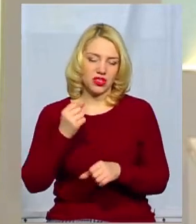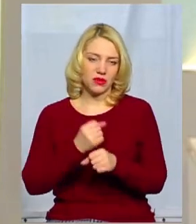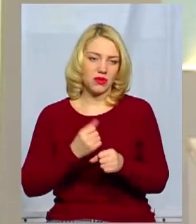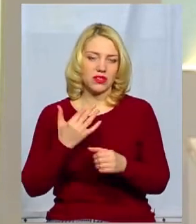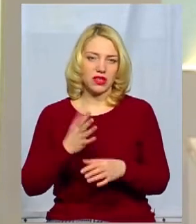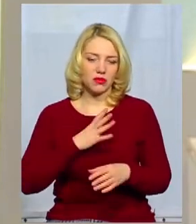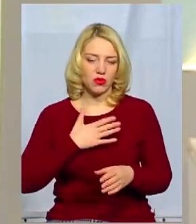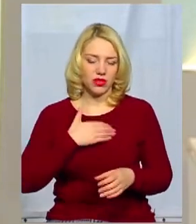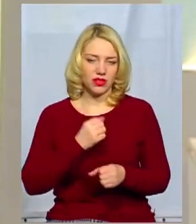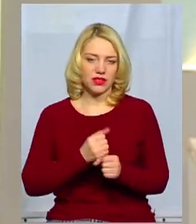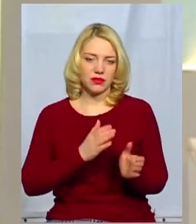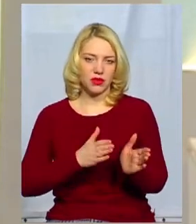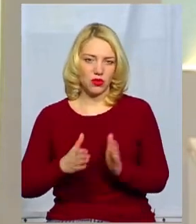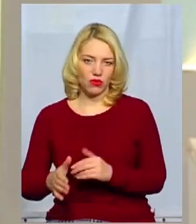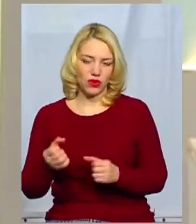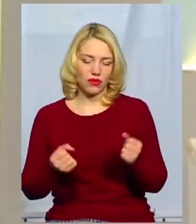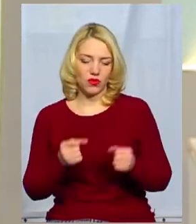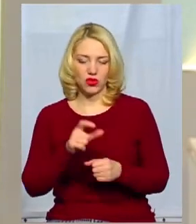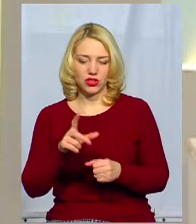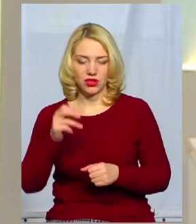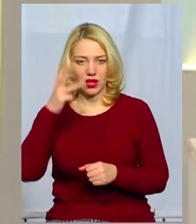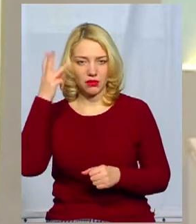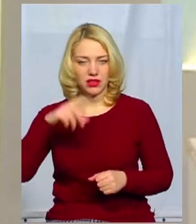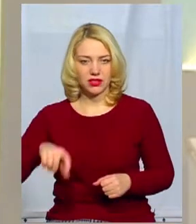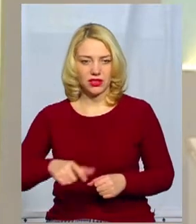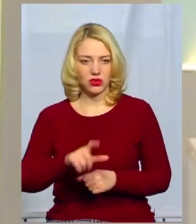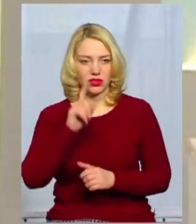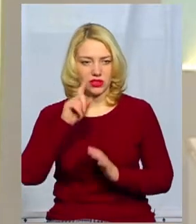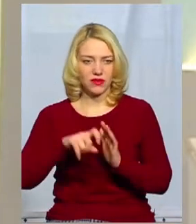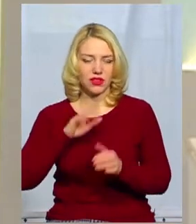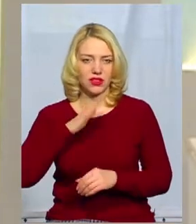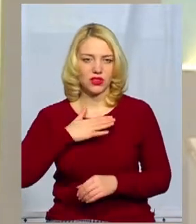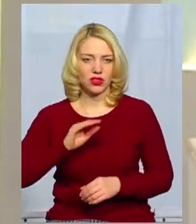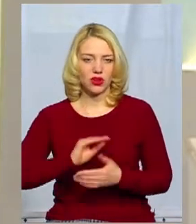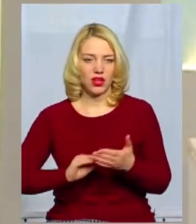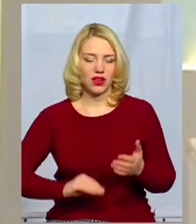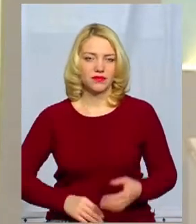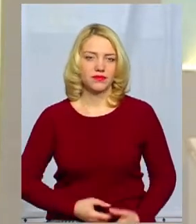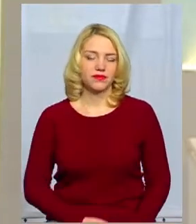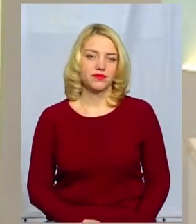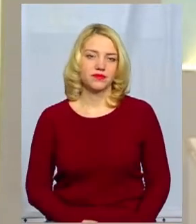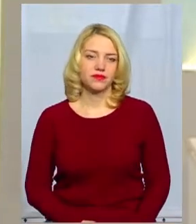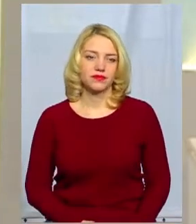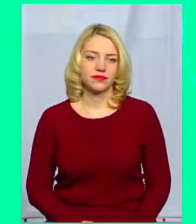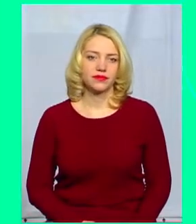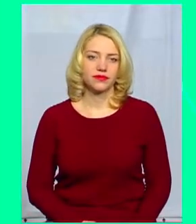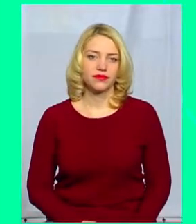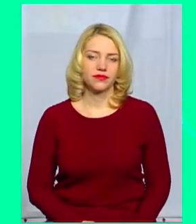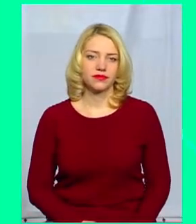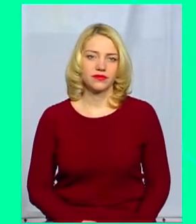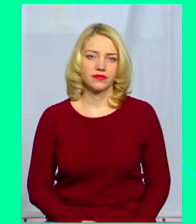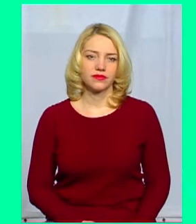були дисциплінованими водії на хмельницьких дорогах, дізнавалася наша колега Дарина Денисенко.